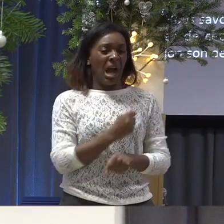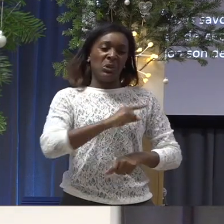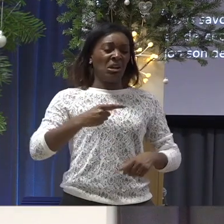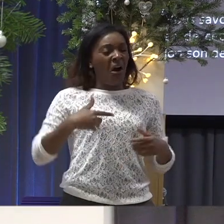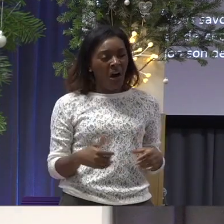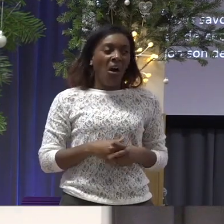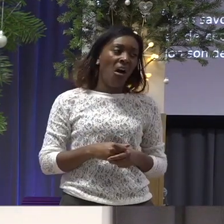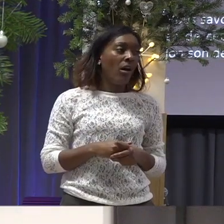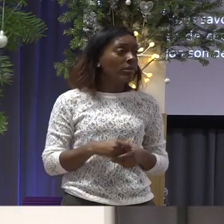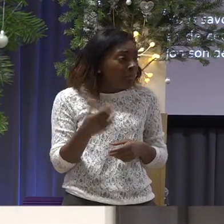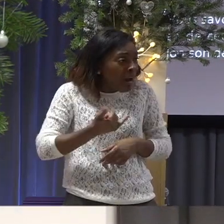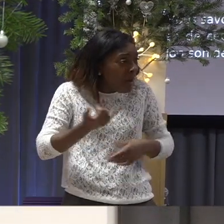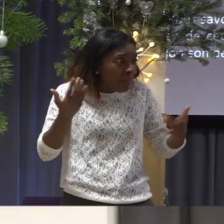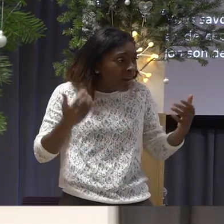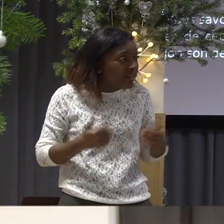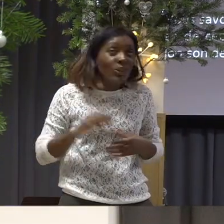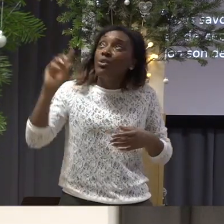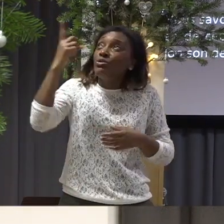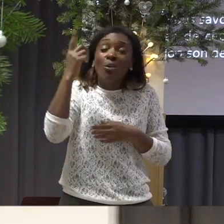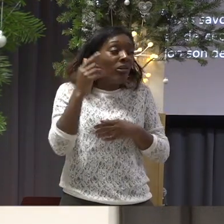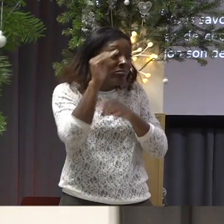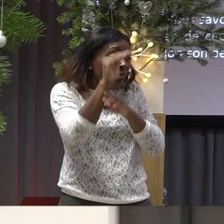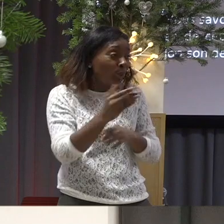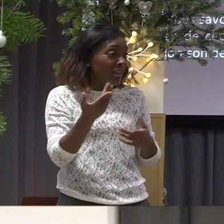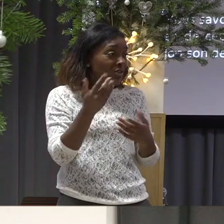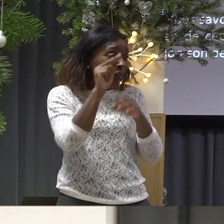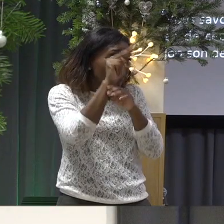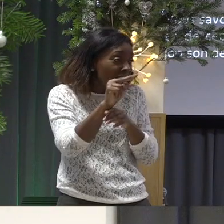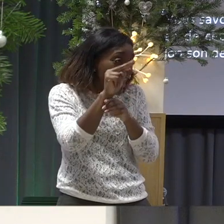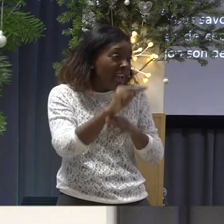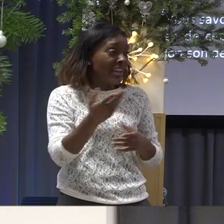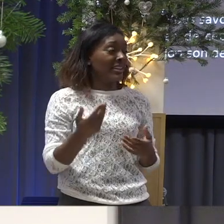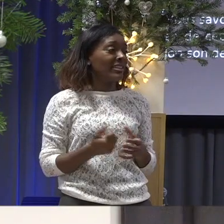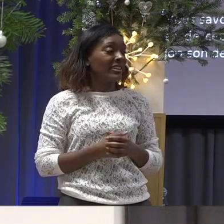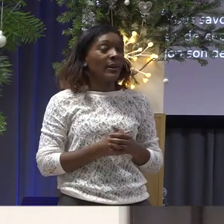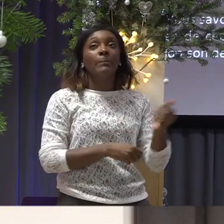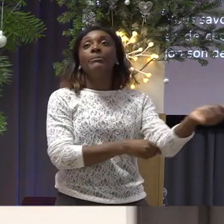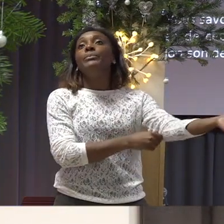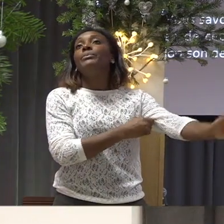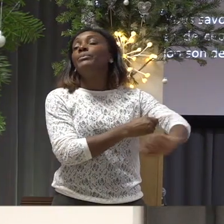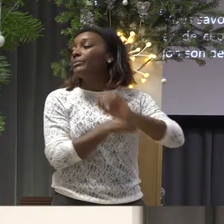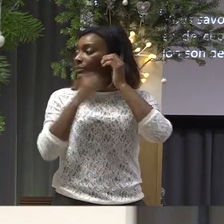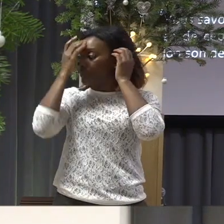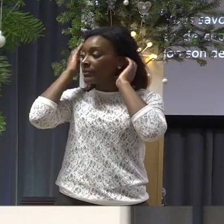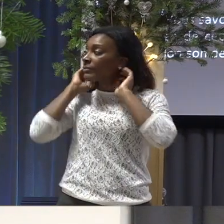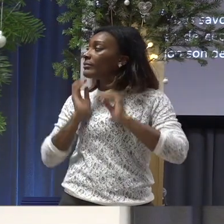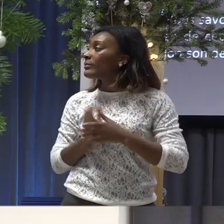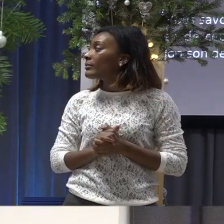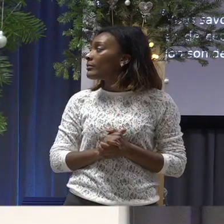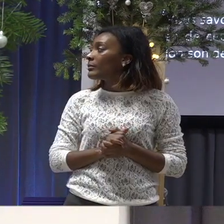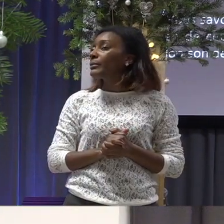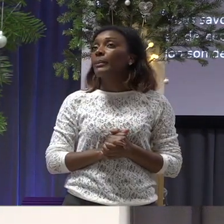C'est un autre homme qui disait, Jean Davila, qui disait « Un signe de reconnaissance pour une chose qui va de